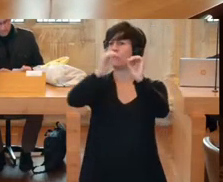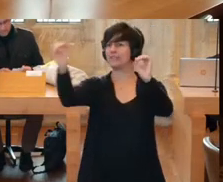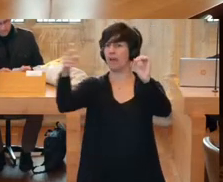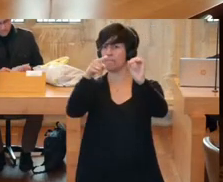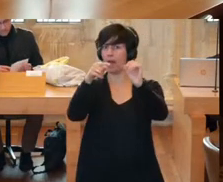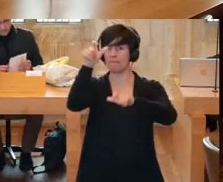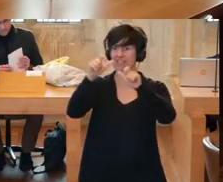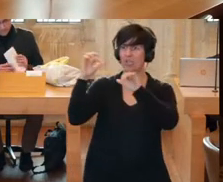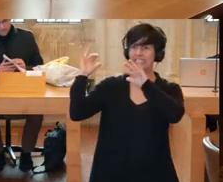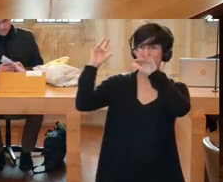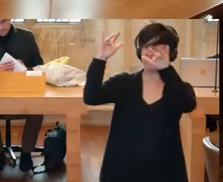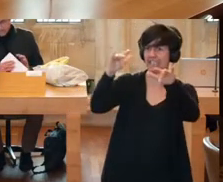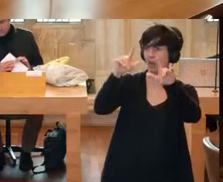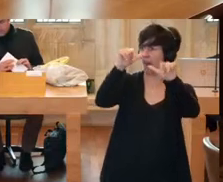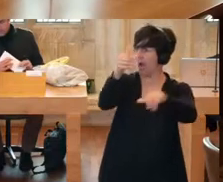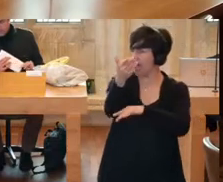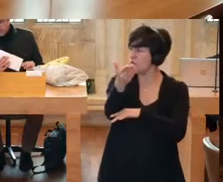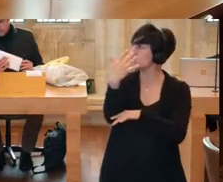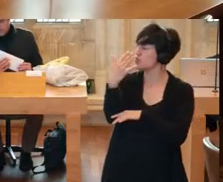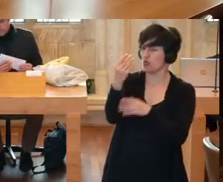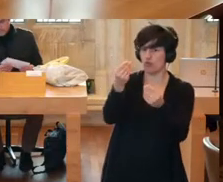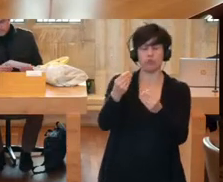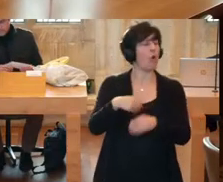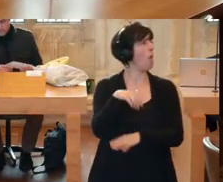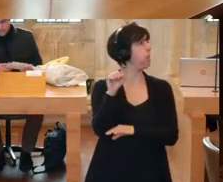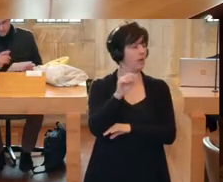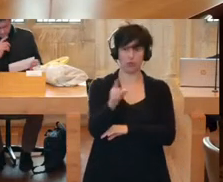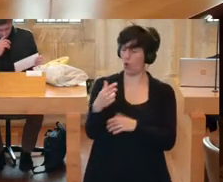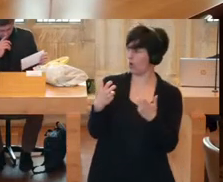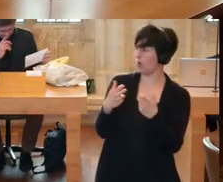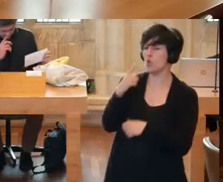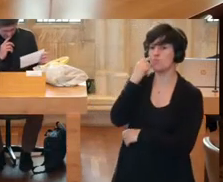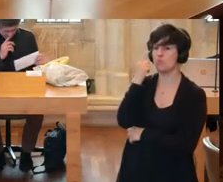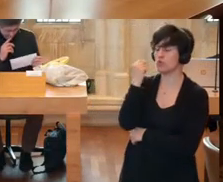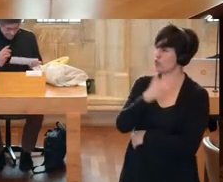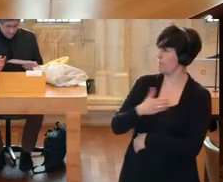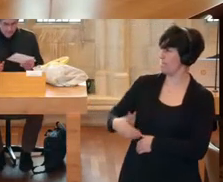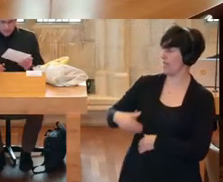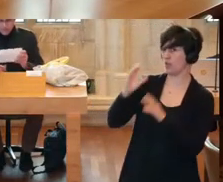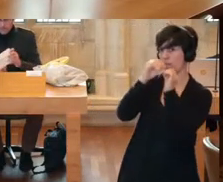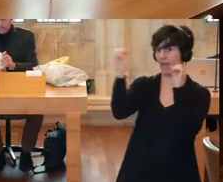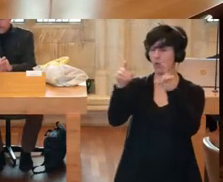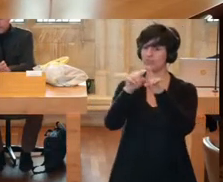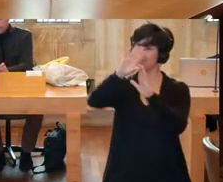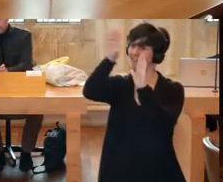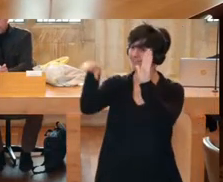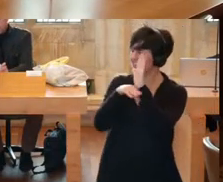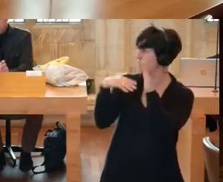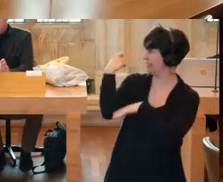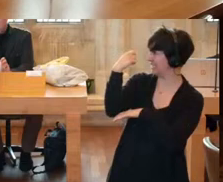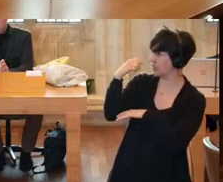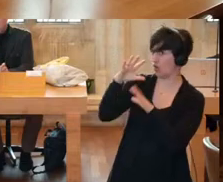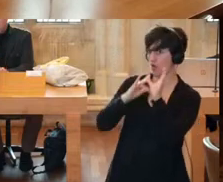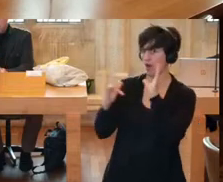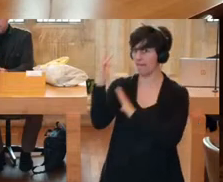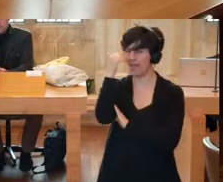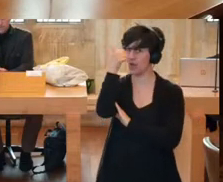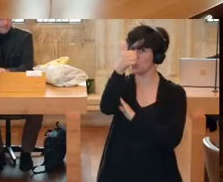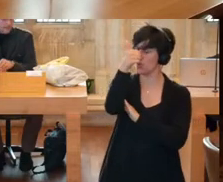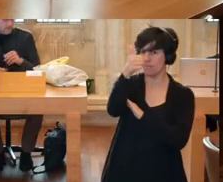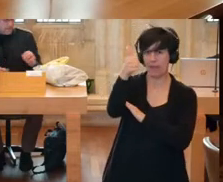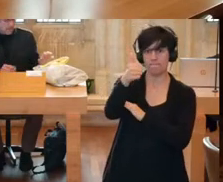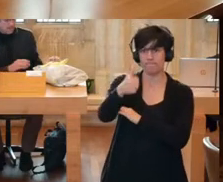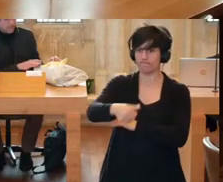nous laisser indifférents, particulièrement quand Romain Baille, maire de Ouistreham et vice-président de Camp-la-Mer, s'acharne à